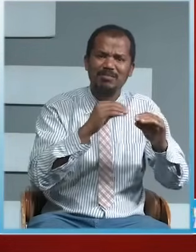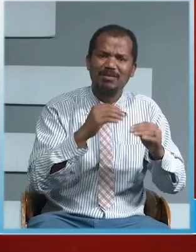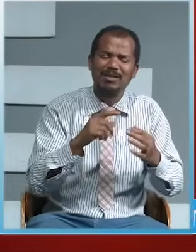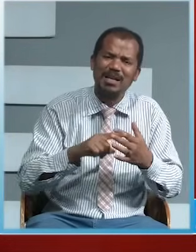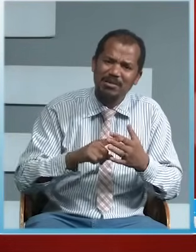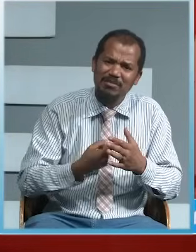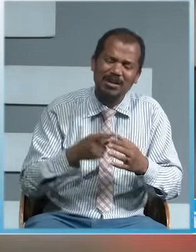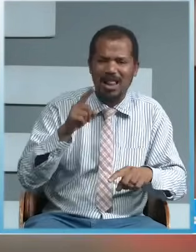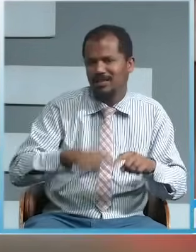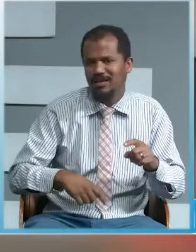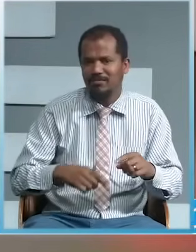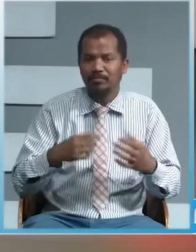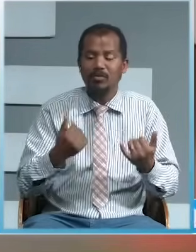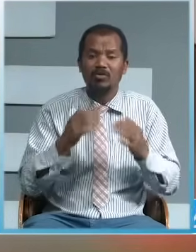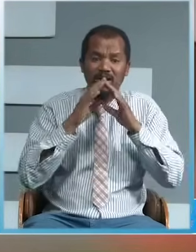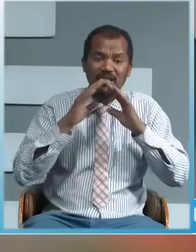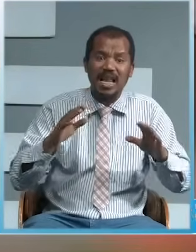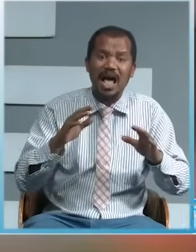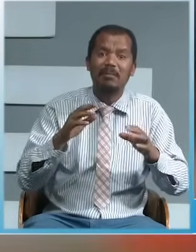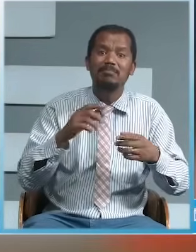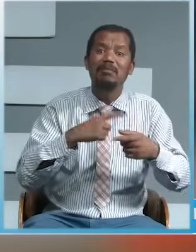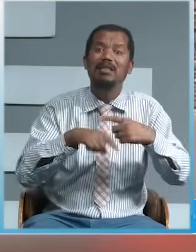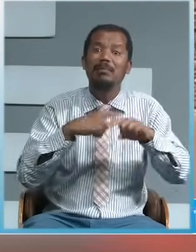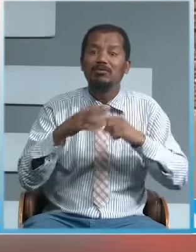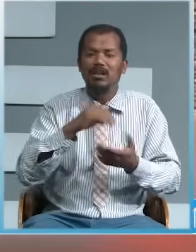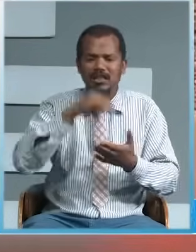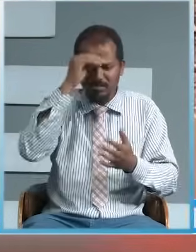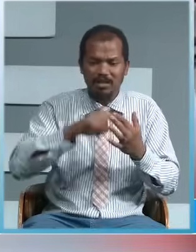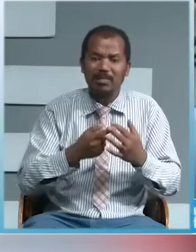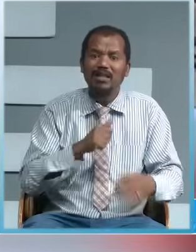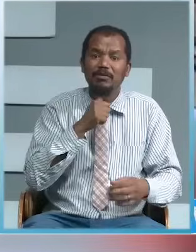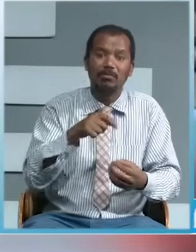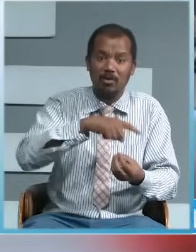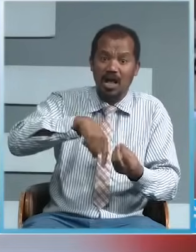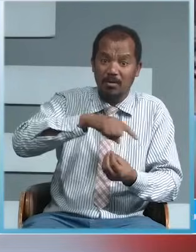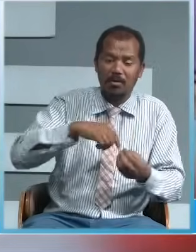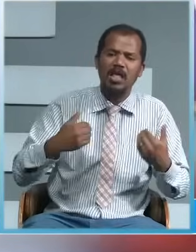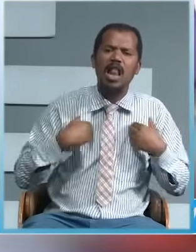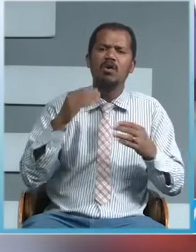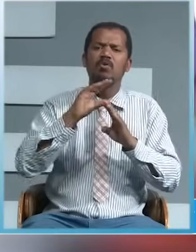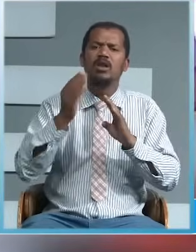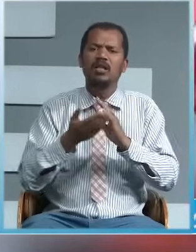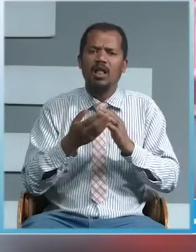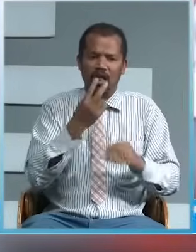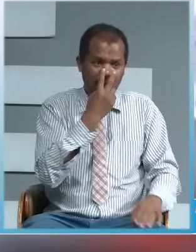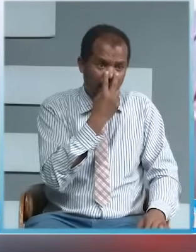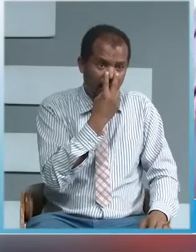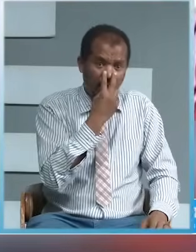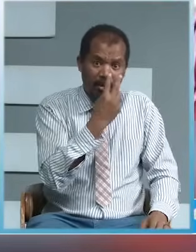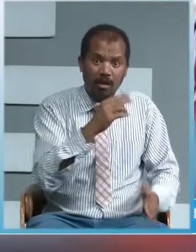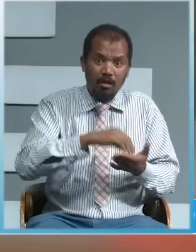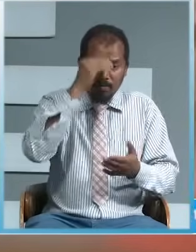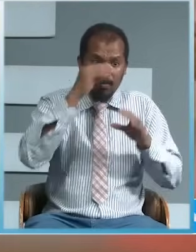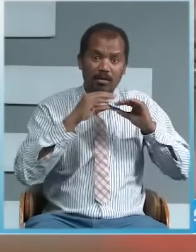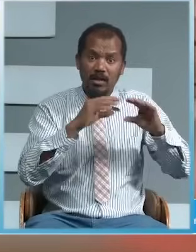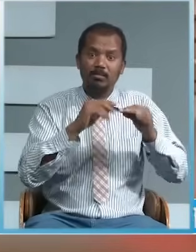ትምህርቱን ቶሎ መጀመር አልተቻለም። አንጻራዊ ሰላም በሰፈነባቸውና ትምህርት ባልተጀመረባቸው አካባቢዎች ያለው ሁኔታ እየታየ